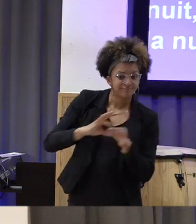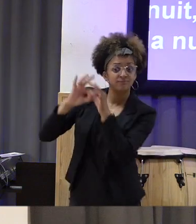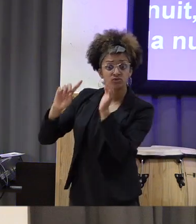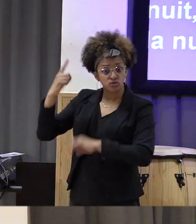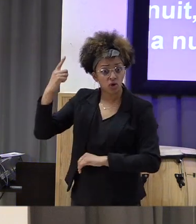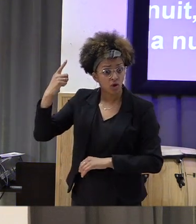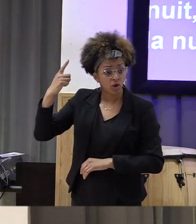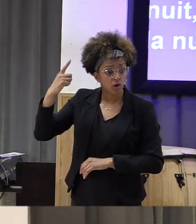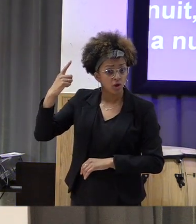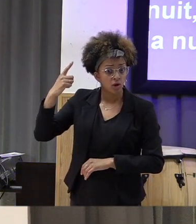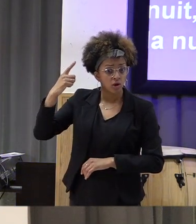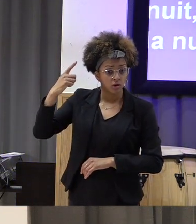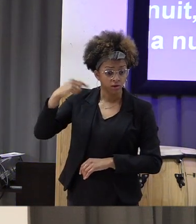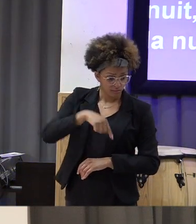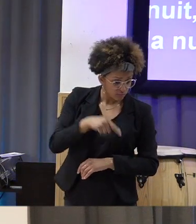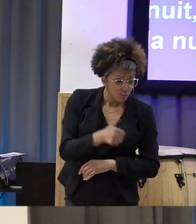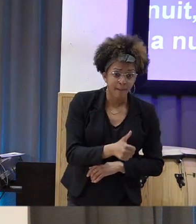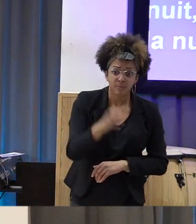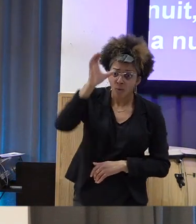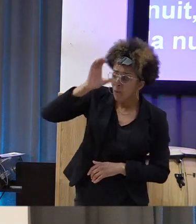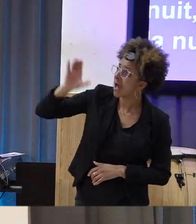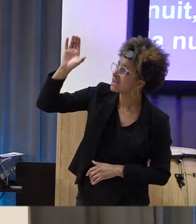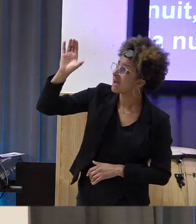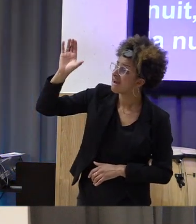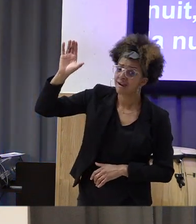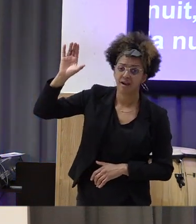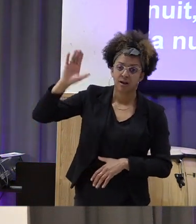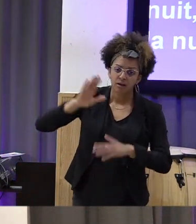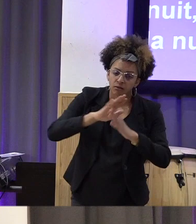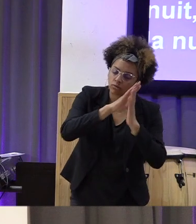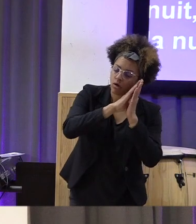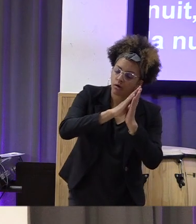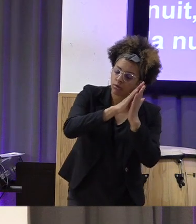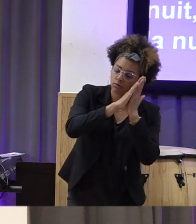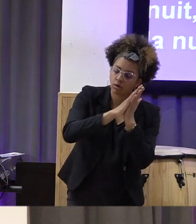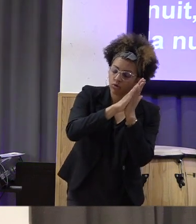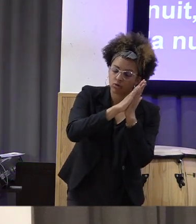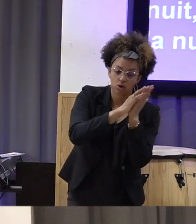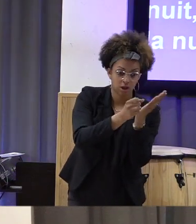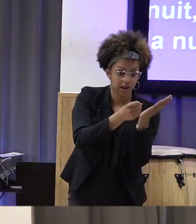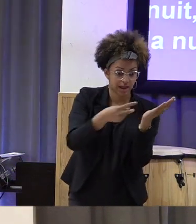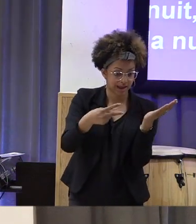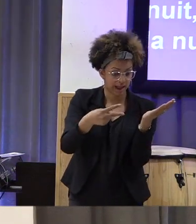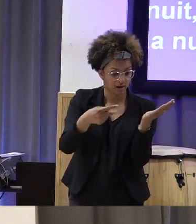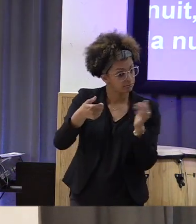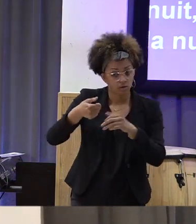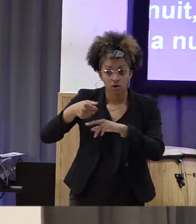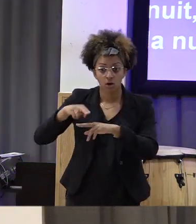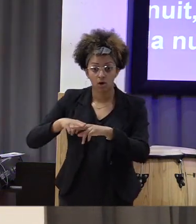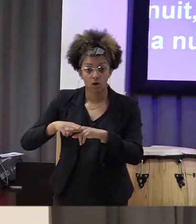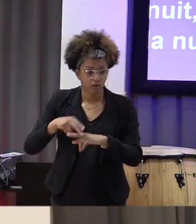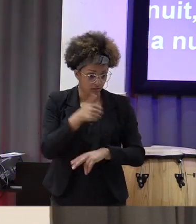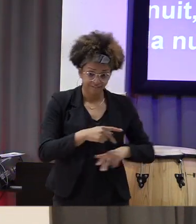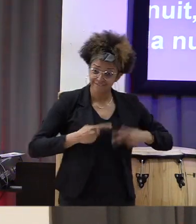Un croyant qui dort est comme quelqu'un qui est mort, bien qu'il possède la